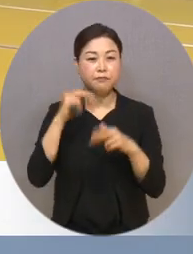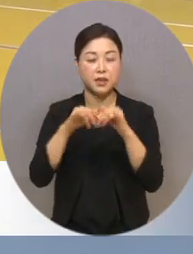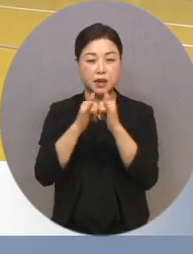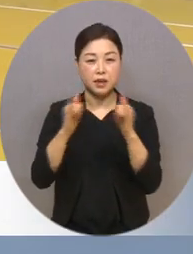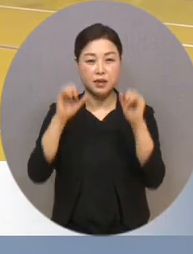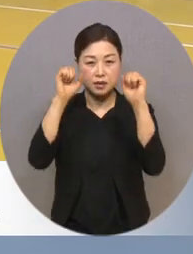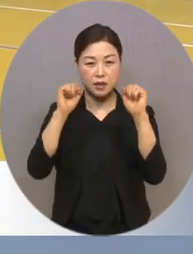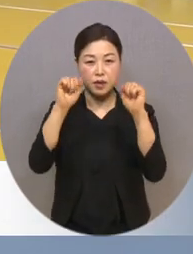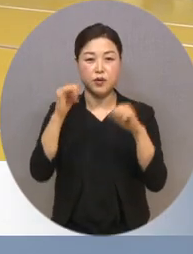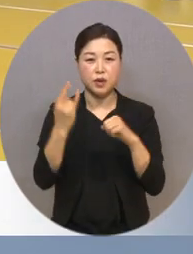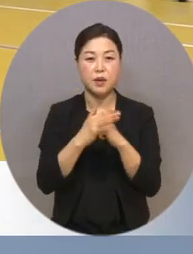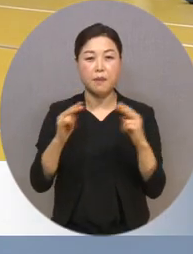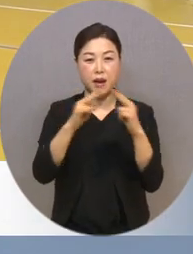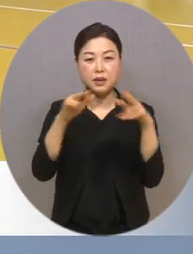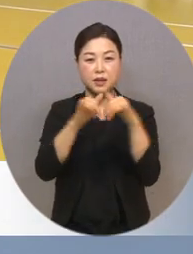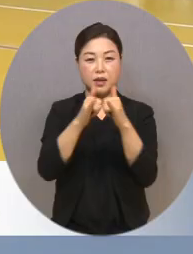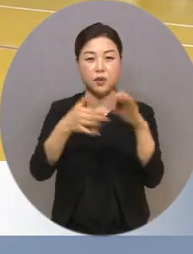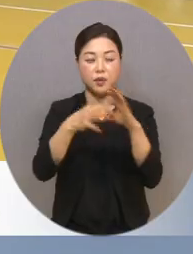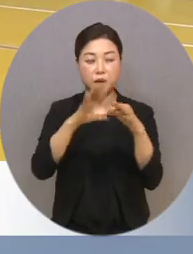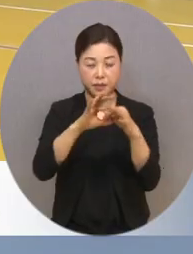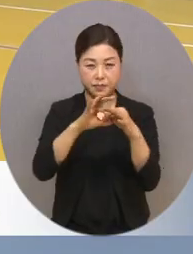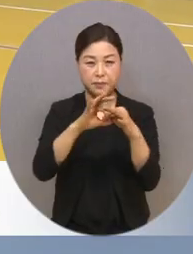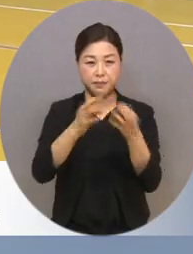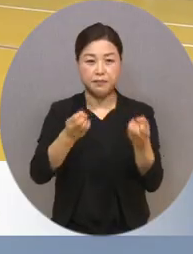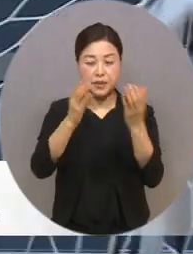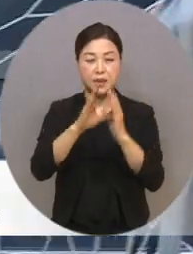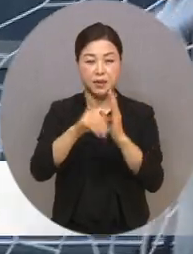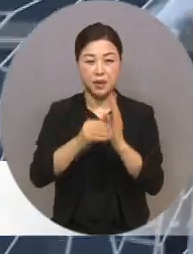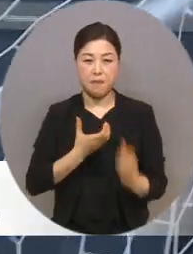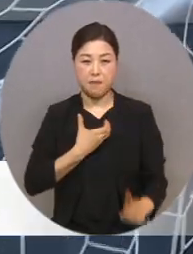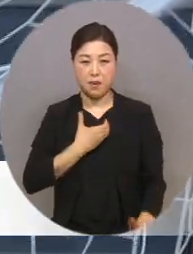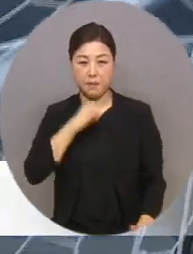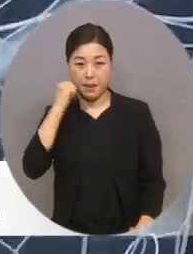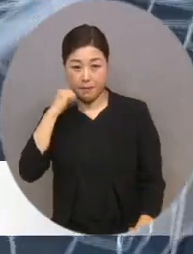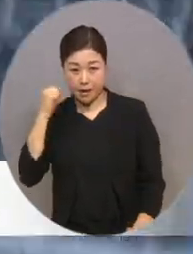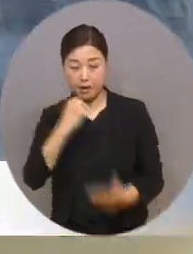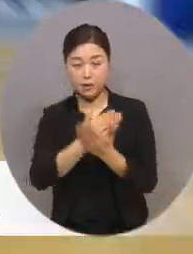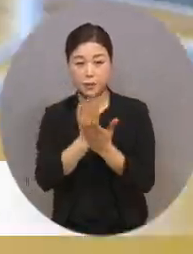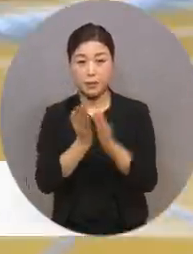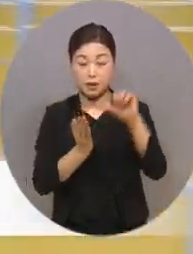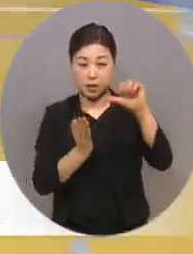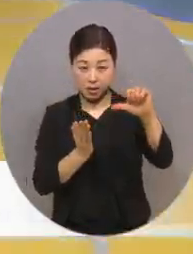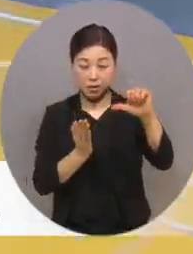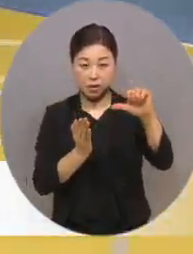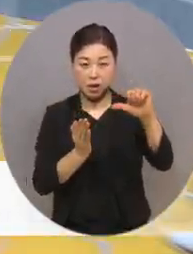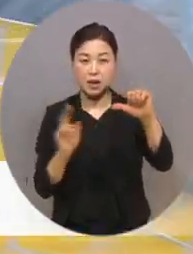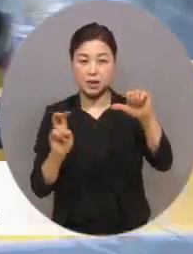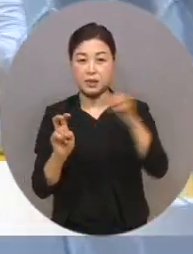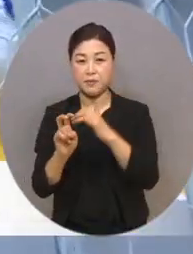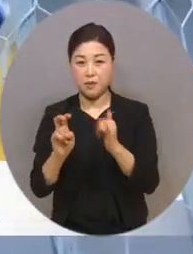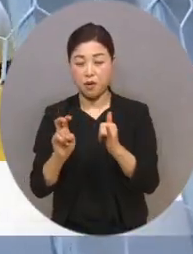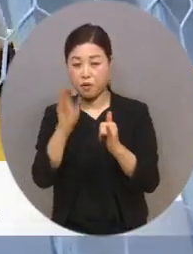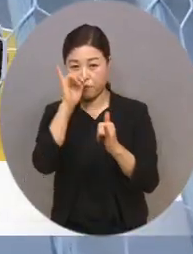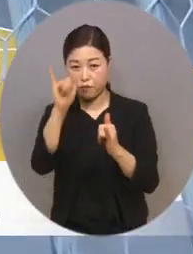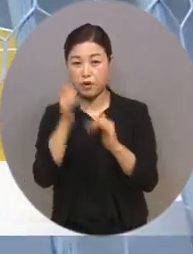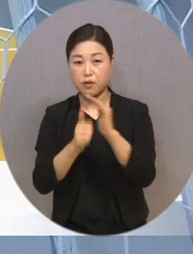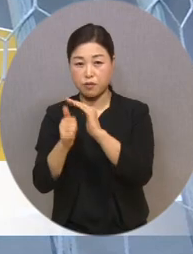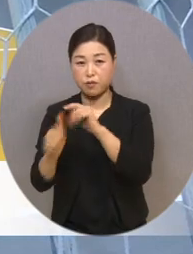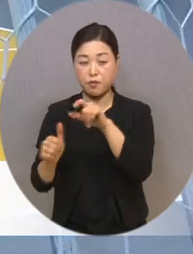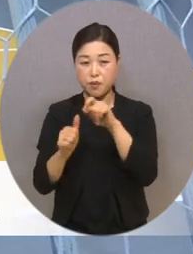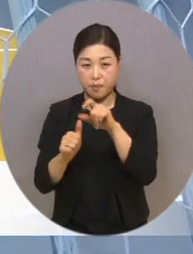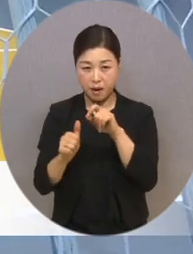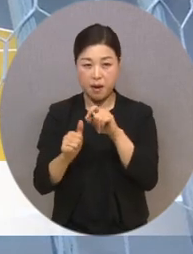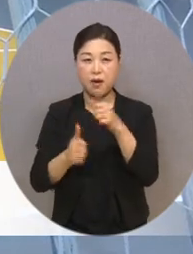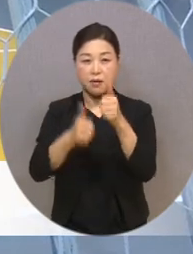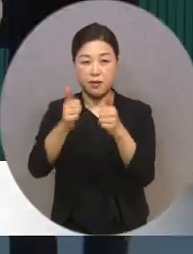대한장애인체육회는 파리 패럴림픽 대회에서 메달 획득 가능성이 높은 5개 종목 20여 명의 우수선수를 선정해